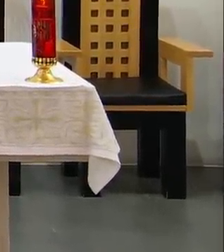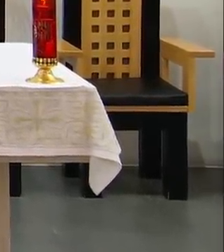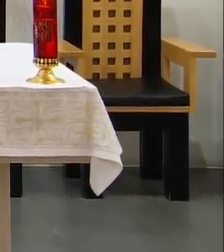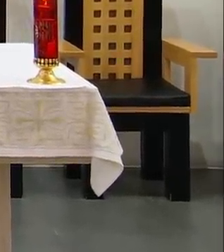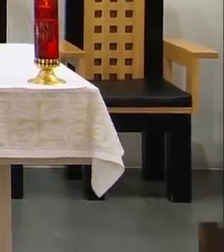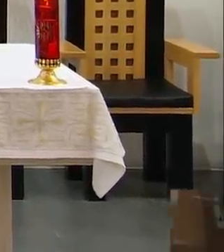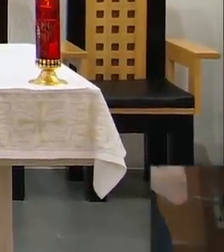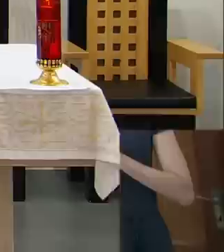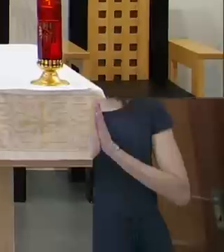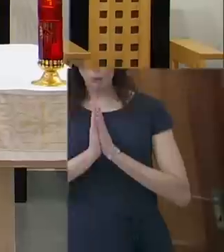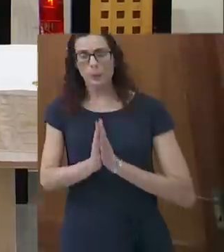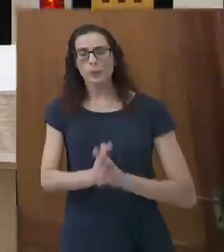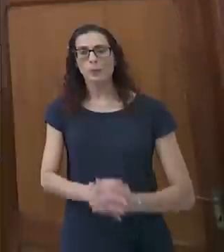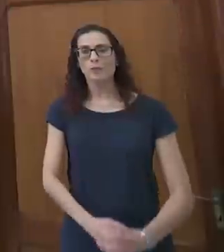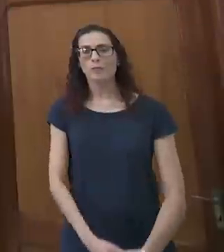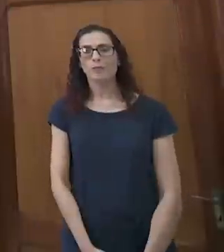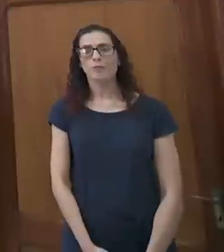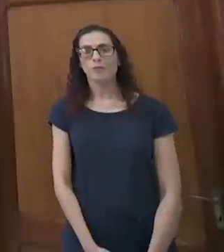Nitolbu.